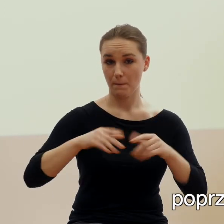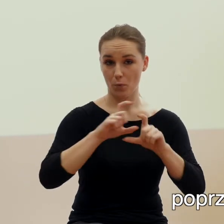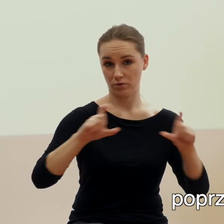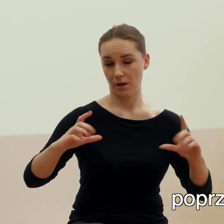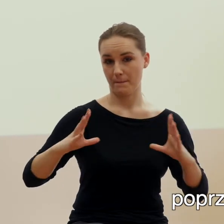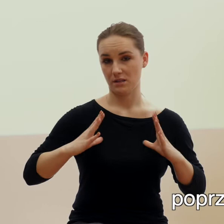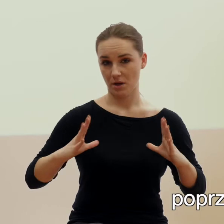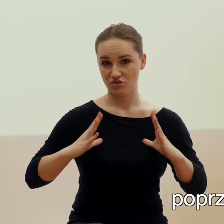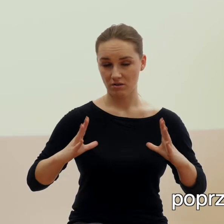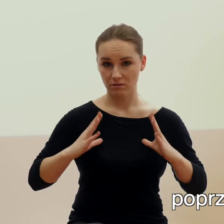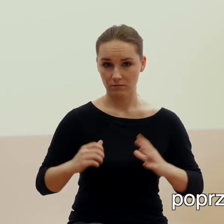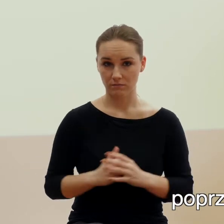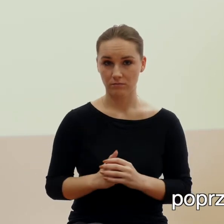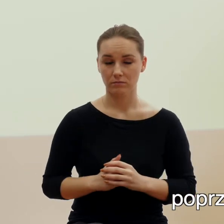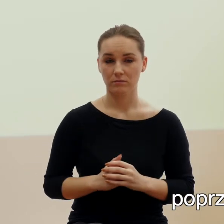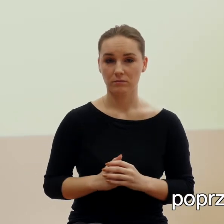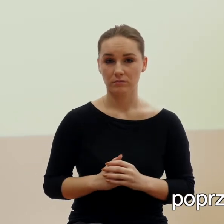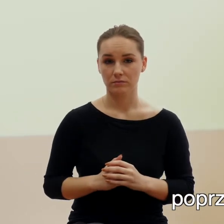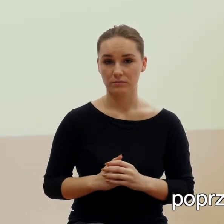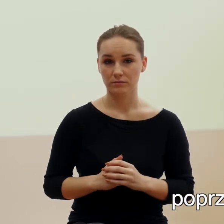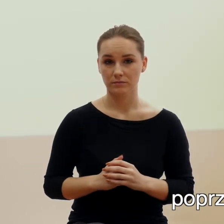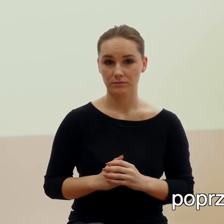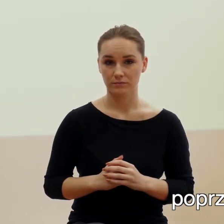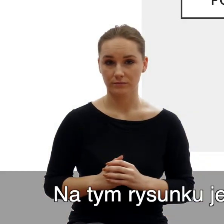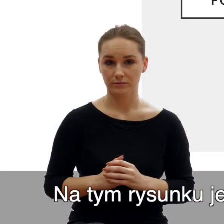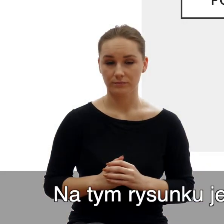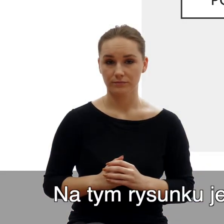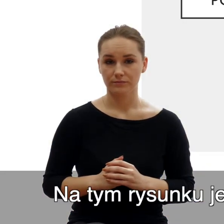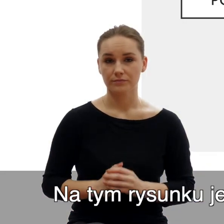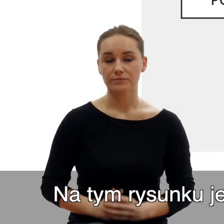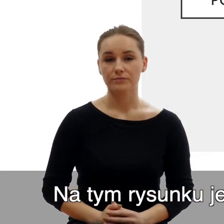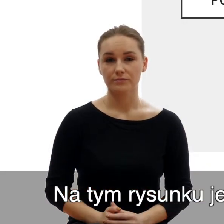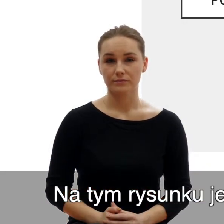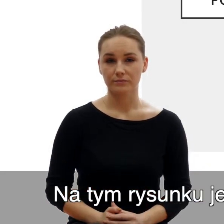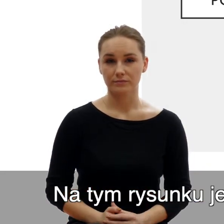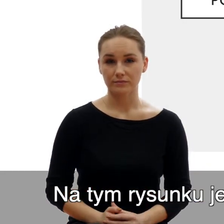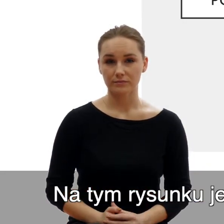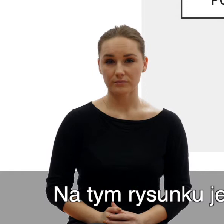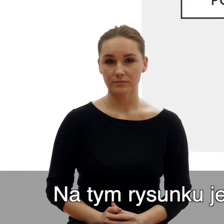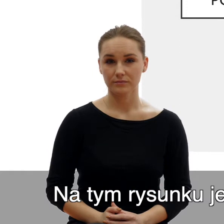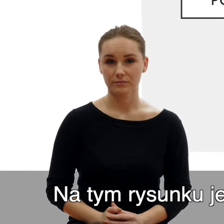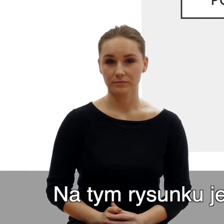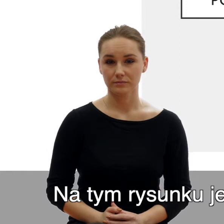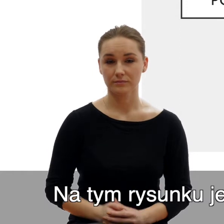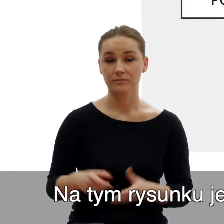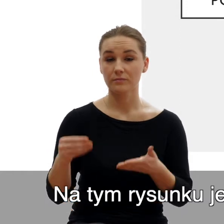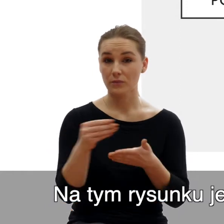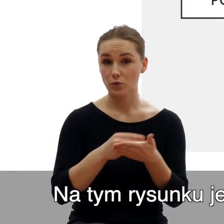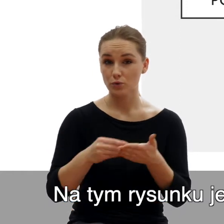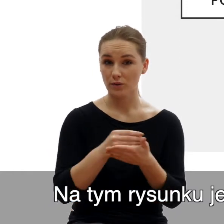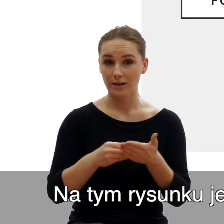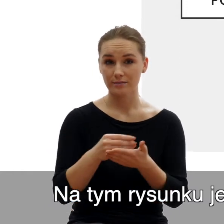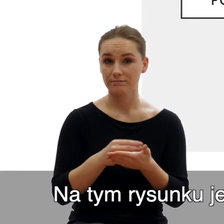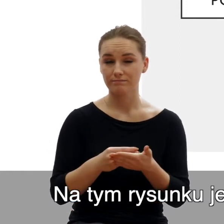poprzez te właściwości, jakie posiadają. Na tym rysunku jest przedstawiona